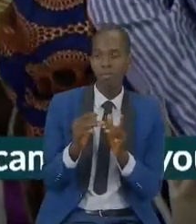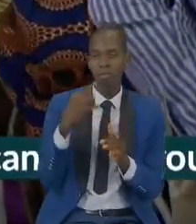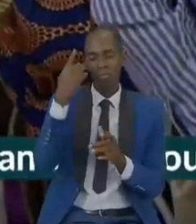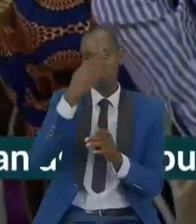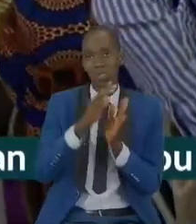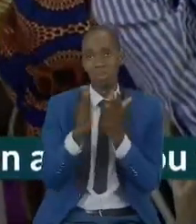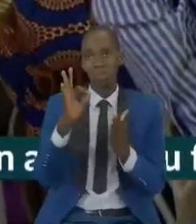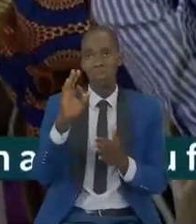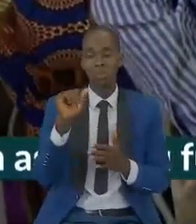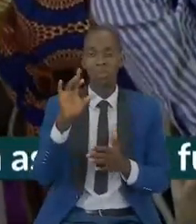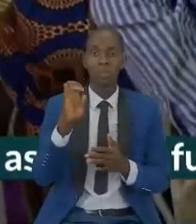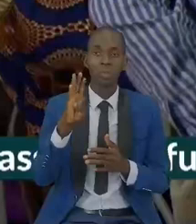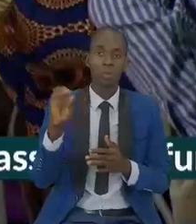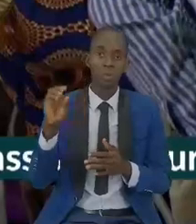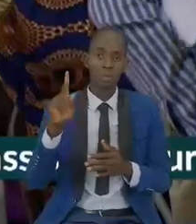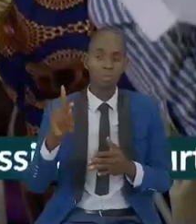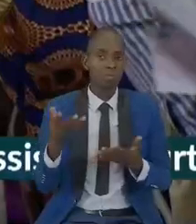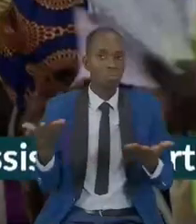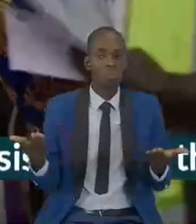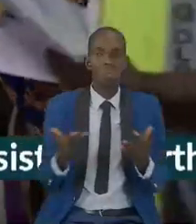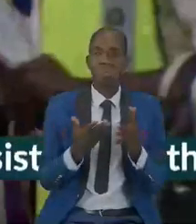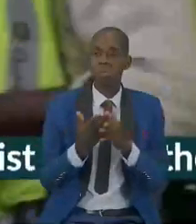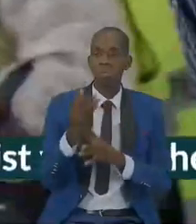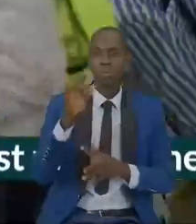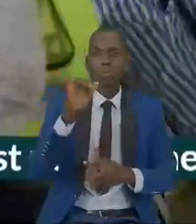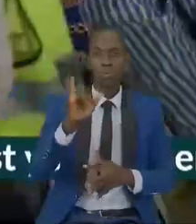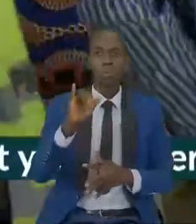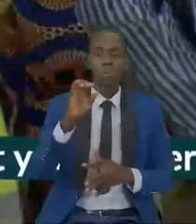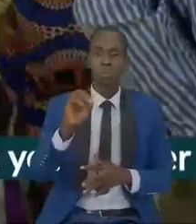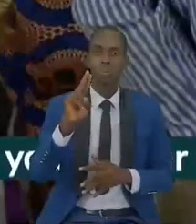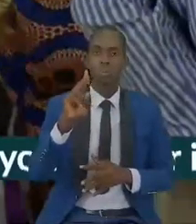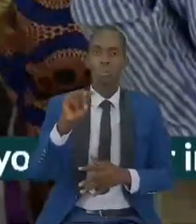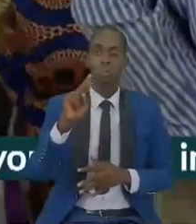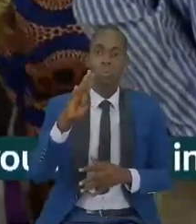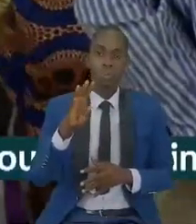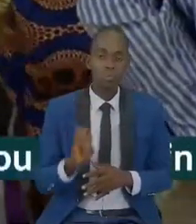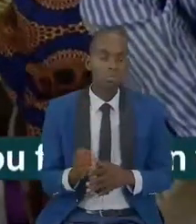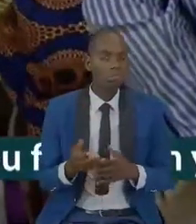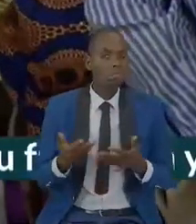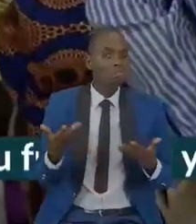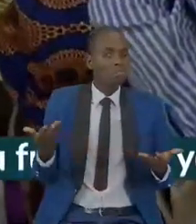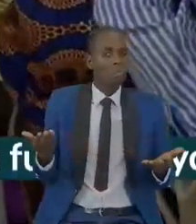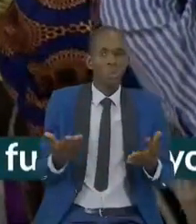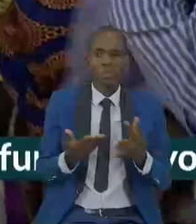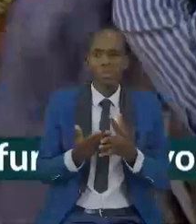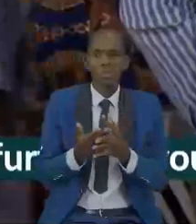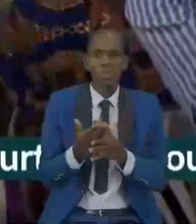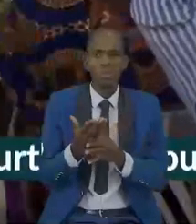qui va apparaître. Choisissez votre langue et